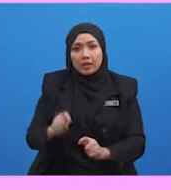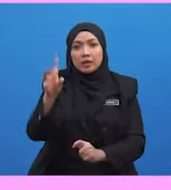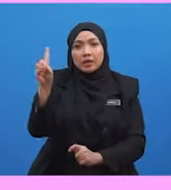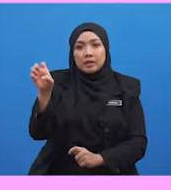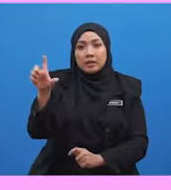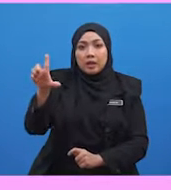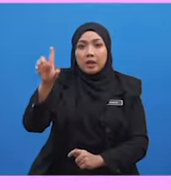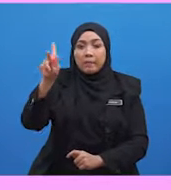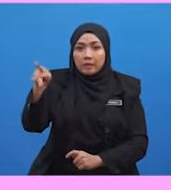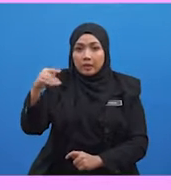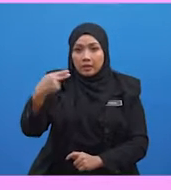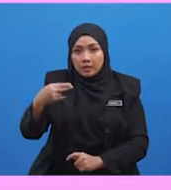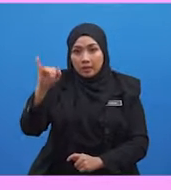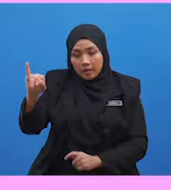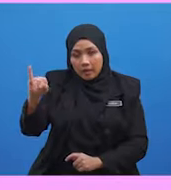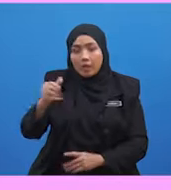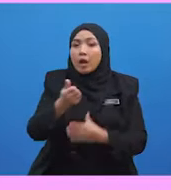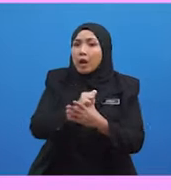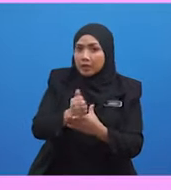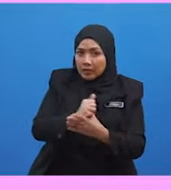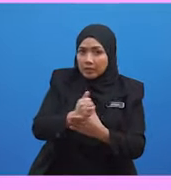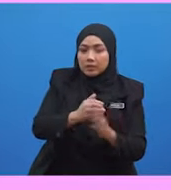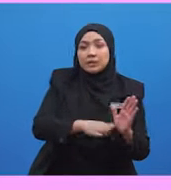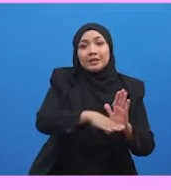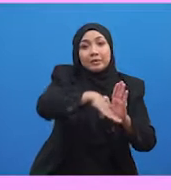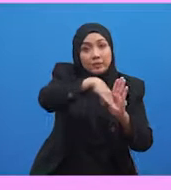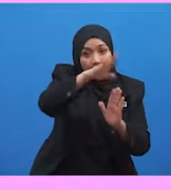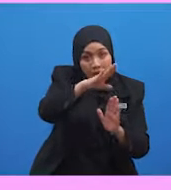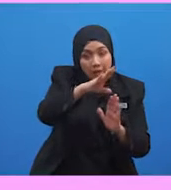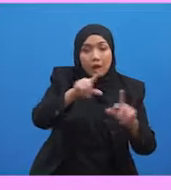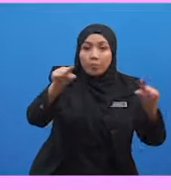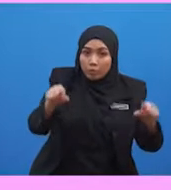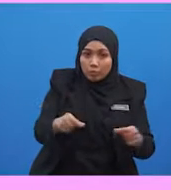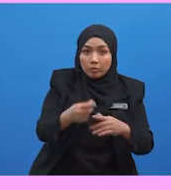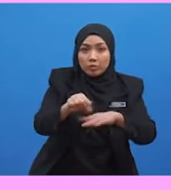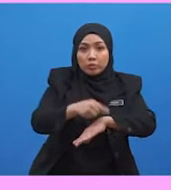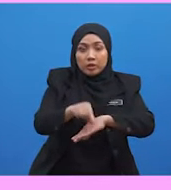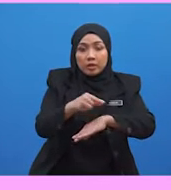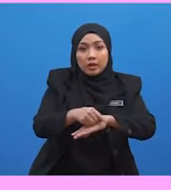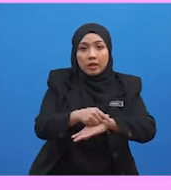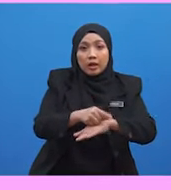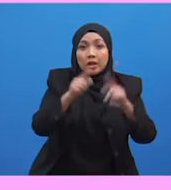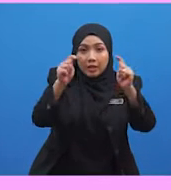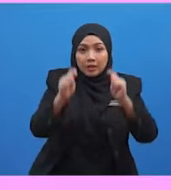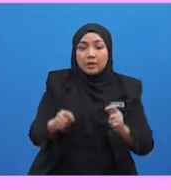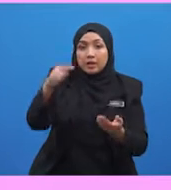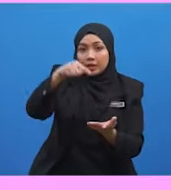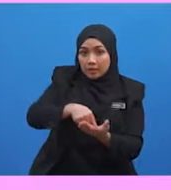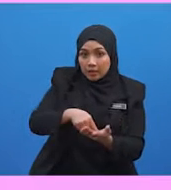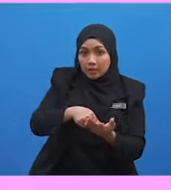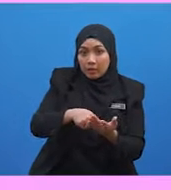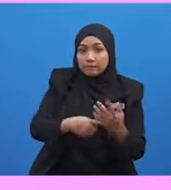Antara kelebihan menggunakan teknik Delphi ini ialah teknik ini amat sesuai